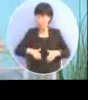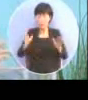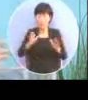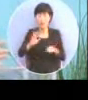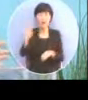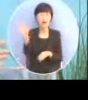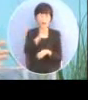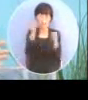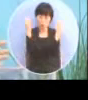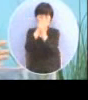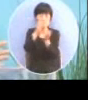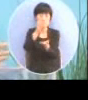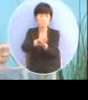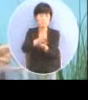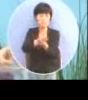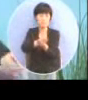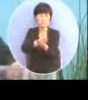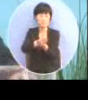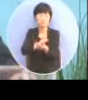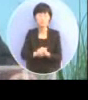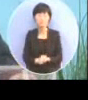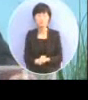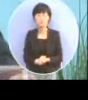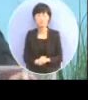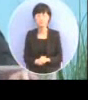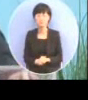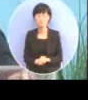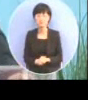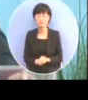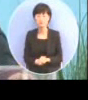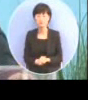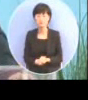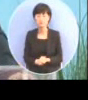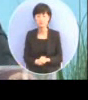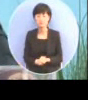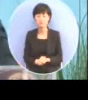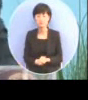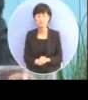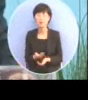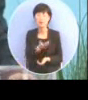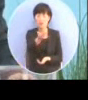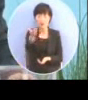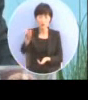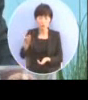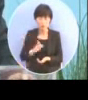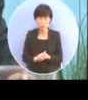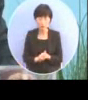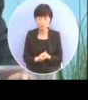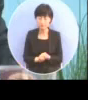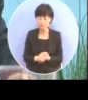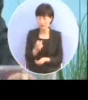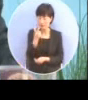Cái điều này không phải rằng coi thường mọi cái thế gian, không cần học tập, không cần nỗ lực, không phải nói điều đó đâu nhé.